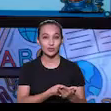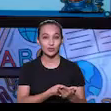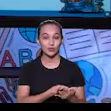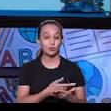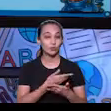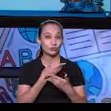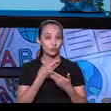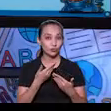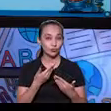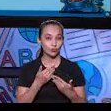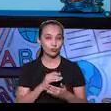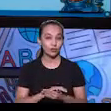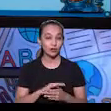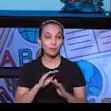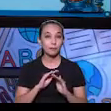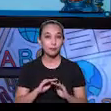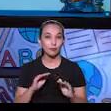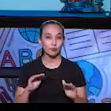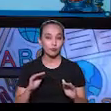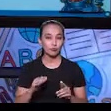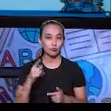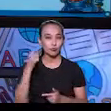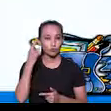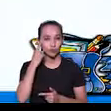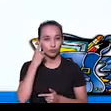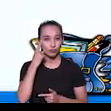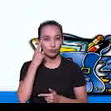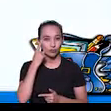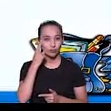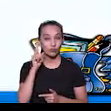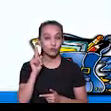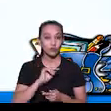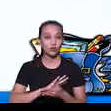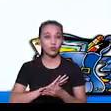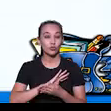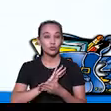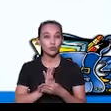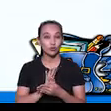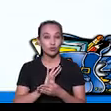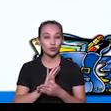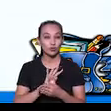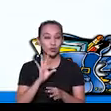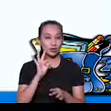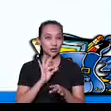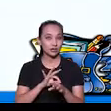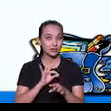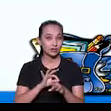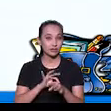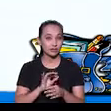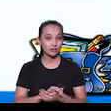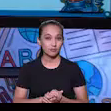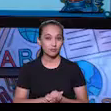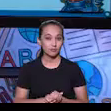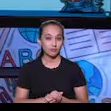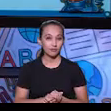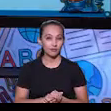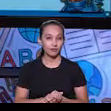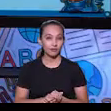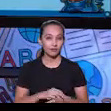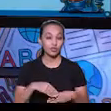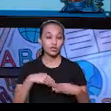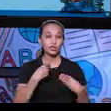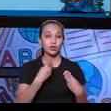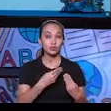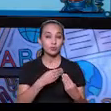нет выделенных слов. Ребята подумали, что ежик заболел. Подумали.